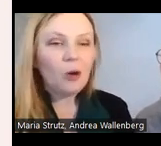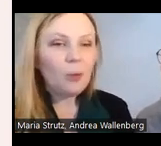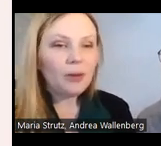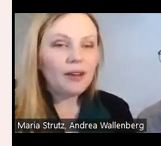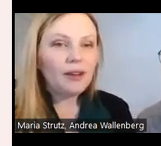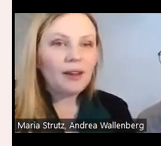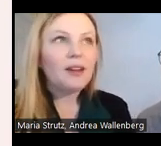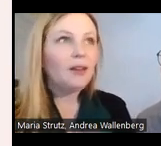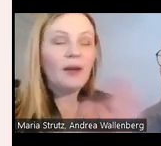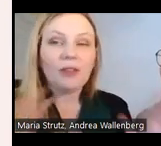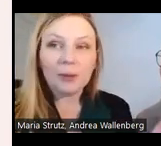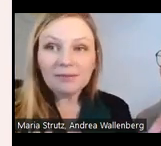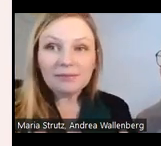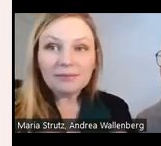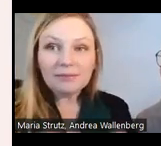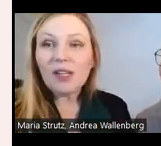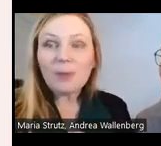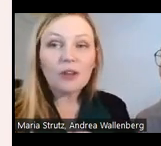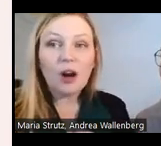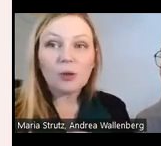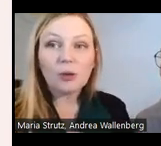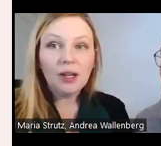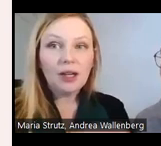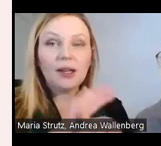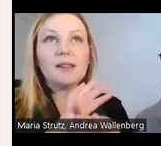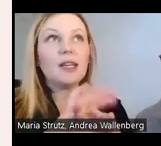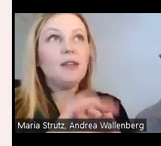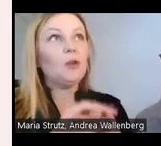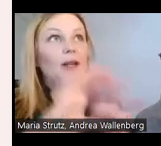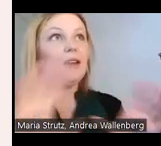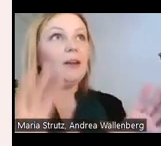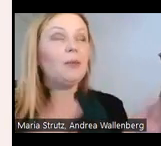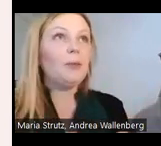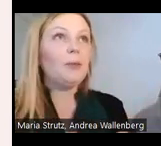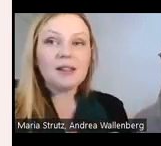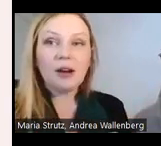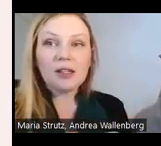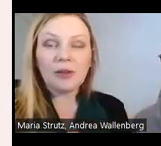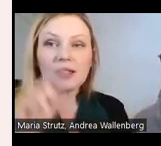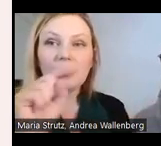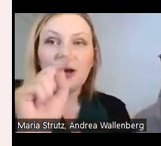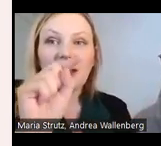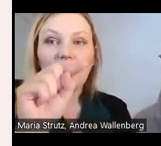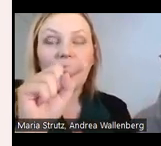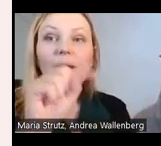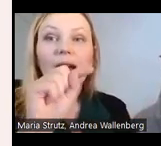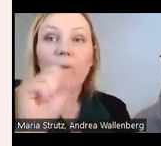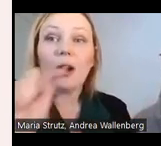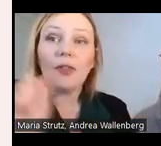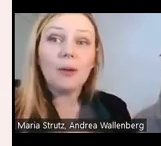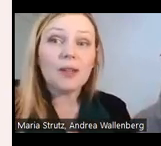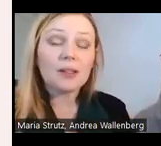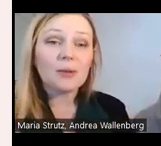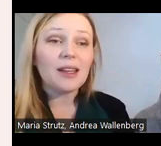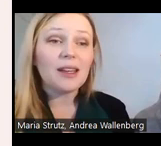BVC ha uppe i väntrummen, kan det finnas pratkartor, ni kan skriva ut bilder på de leksaker som finns så barnen kan gå fram och peka